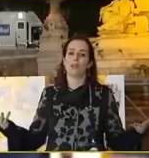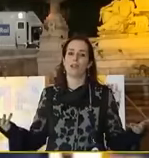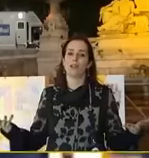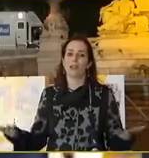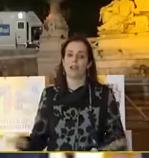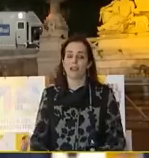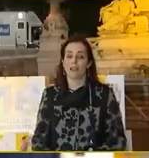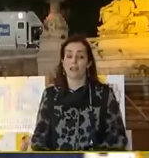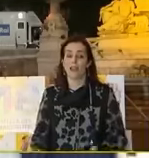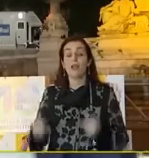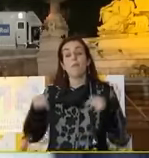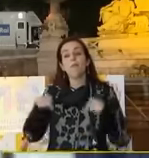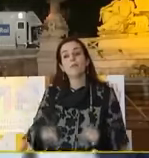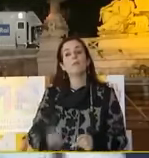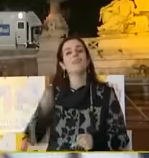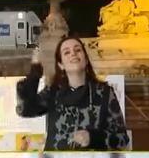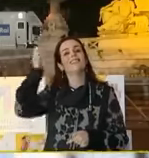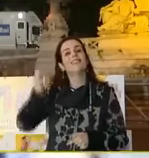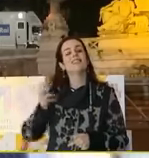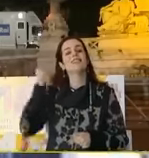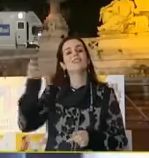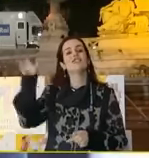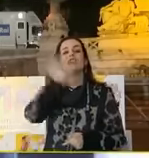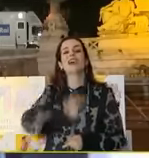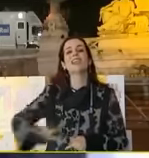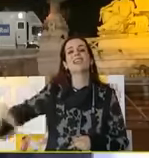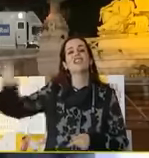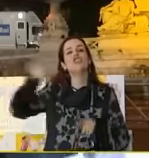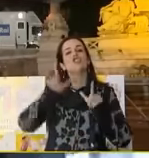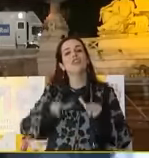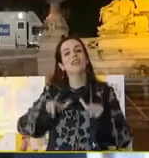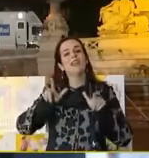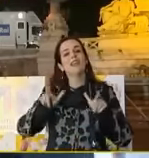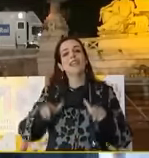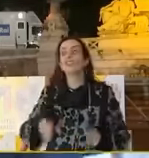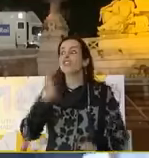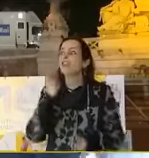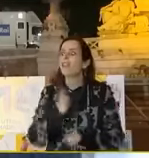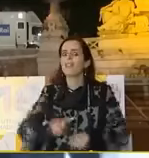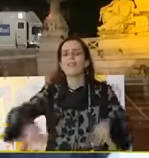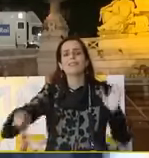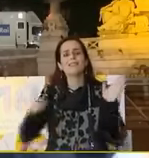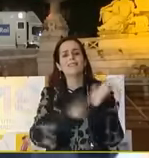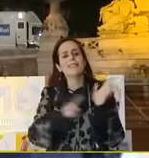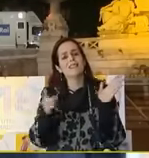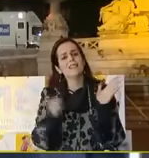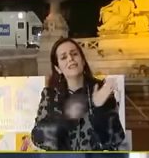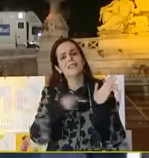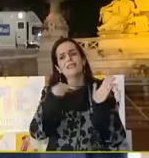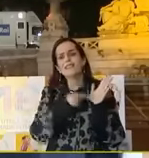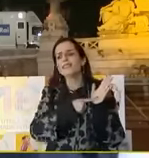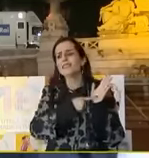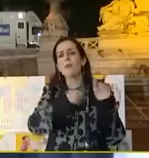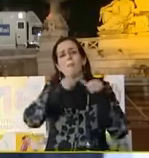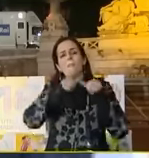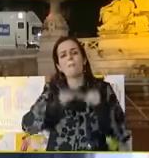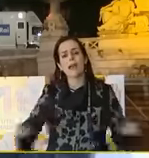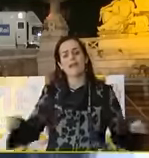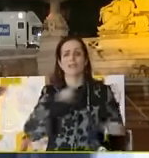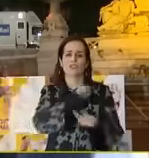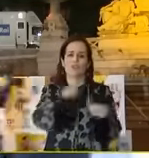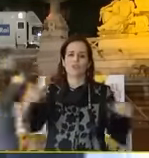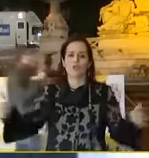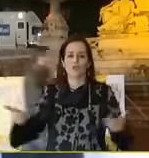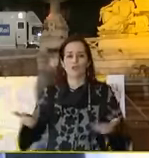della regione e degna di quelli che dovrebbero essere i diritti essenziali delle persone.